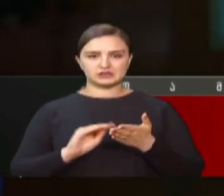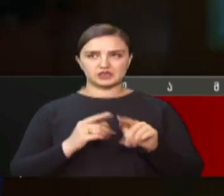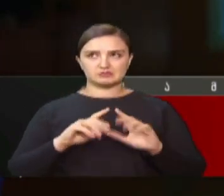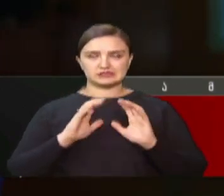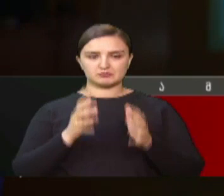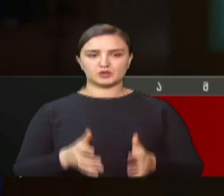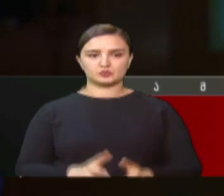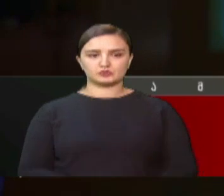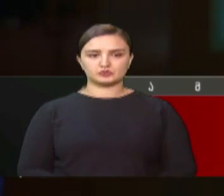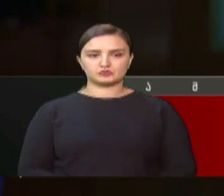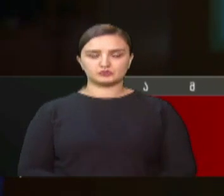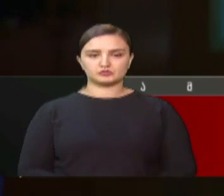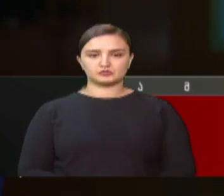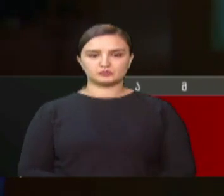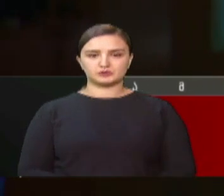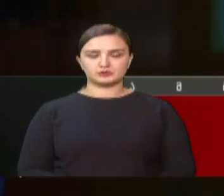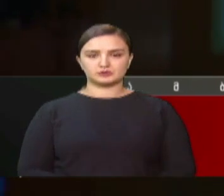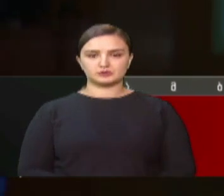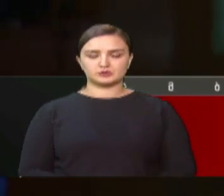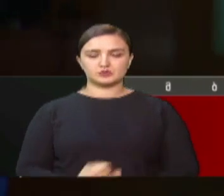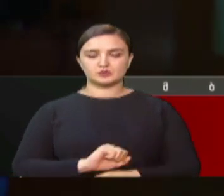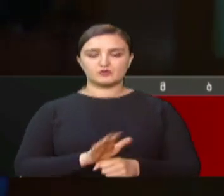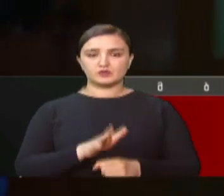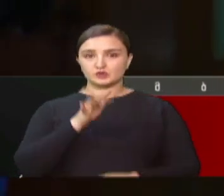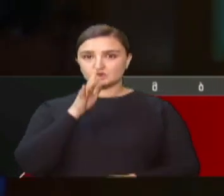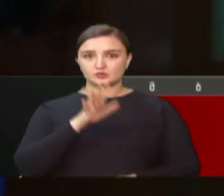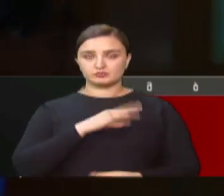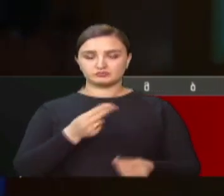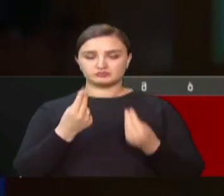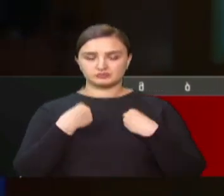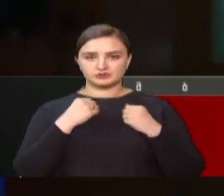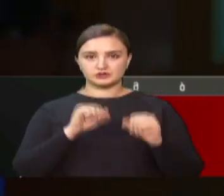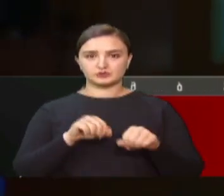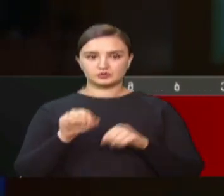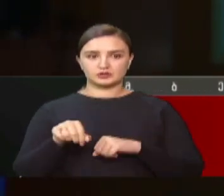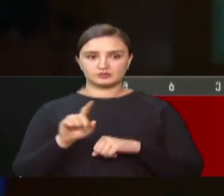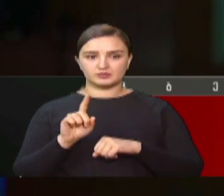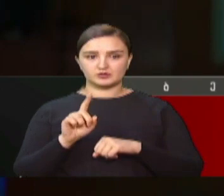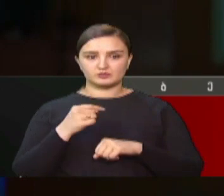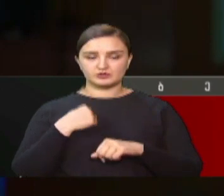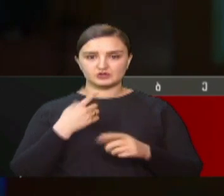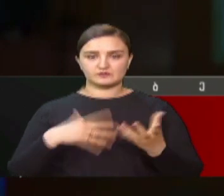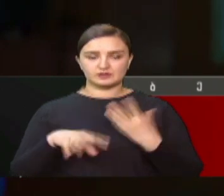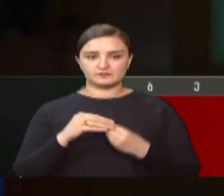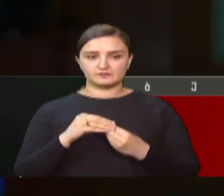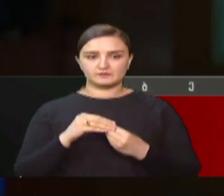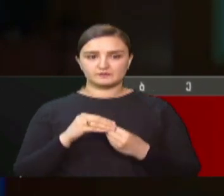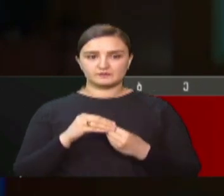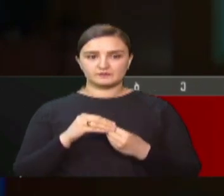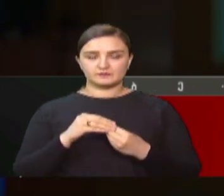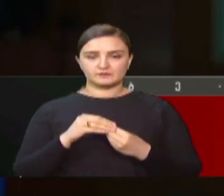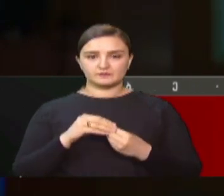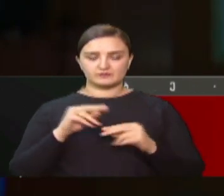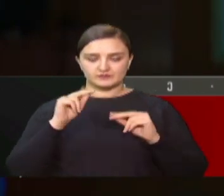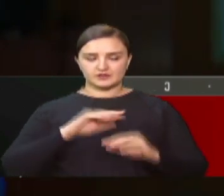სამყაროში. ეს დაიწერა COVID-ის დროს, თუმცა მოგვიცა საშუალება, რომ ხარტეზოზე წოლით, ასე ვთქვათ,